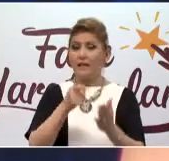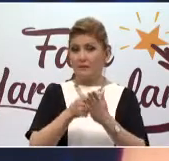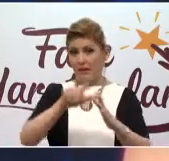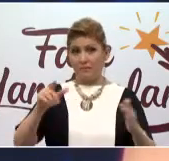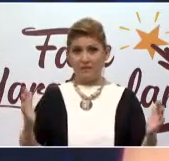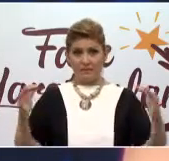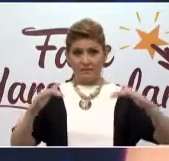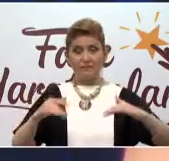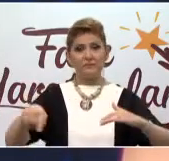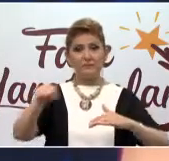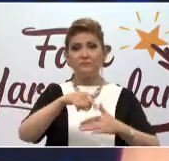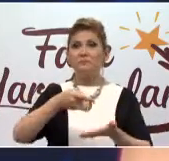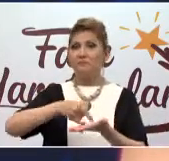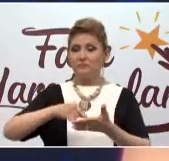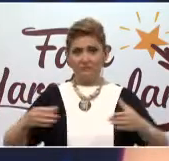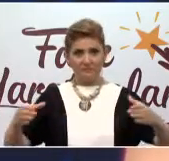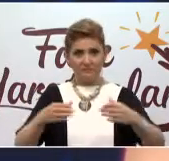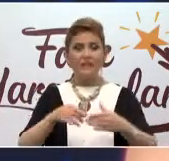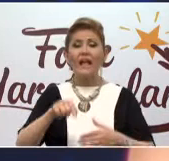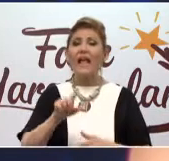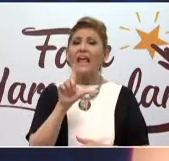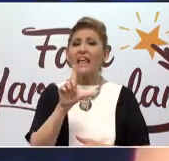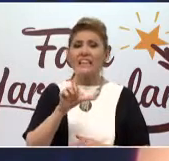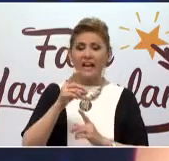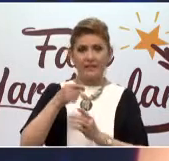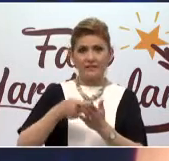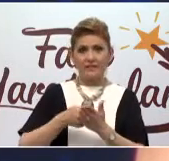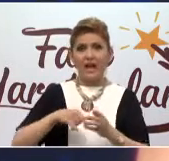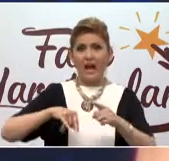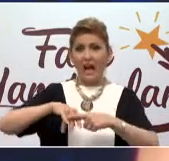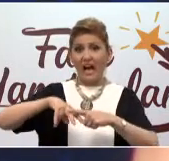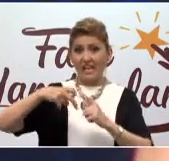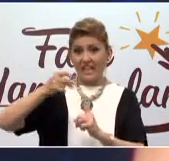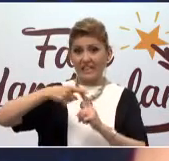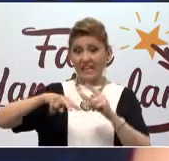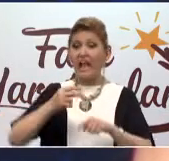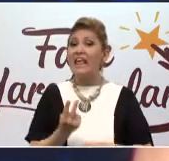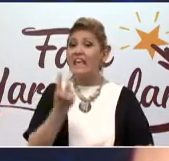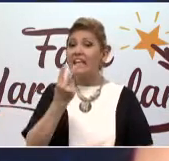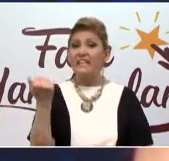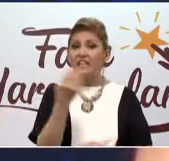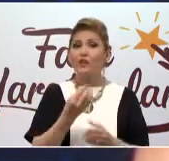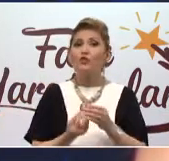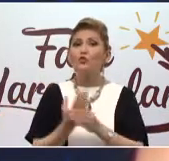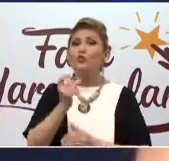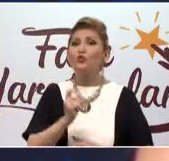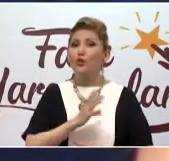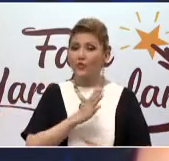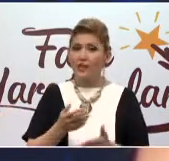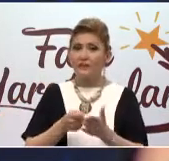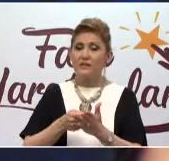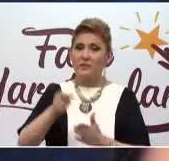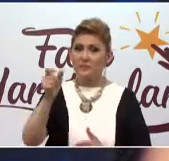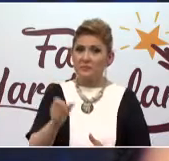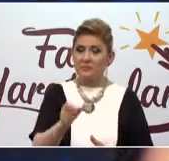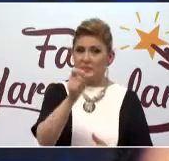getiren online bir platform. İhtiyaç haritasının 7 kurucusu var. Mert Fırat, Ali Ercan Özgür, Gujan Şen,